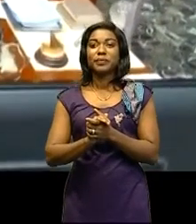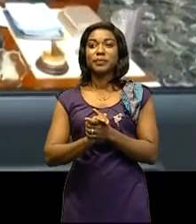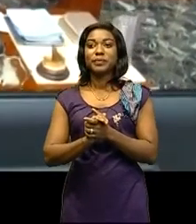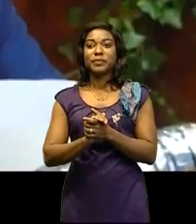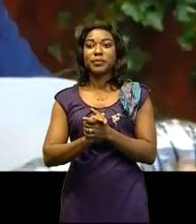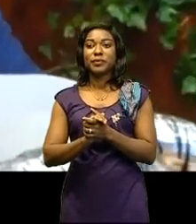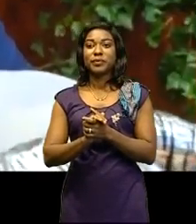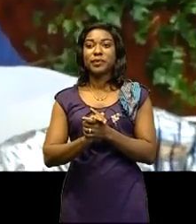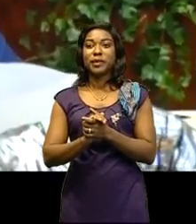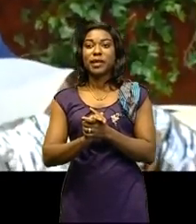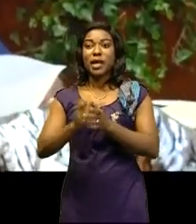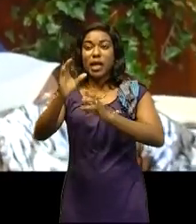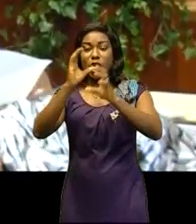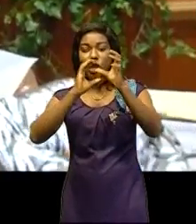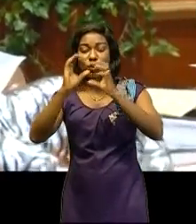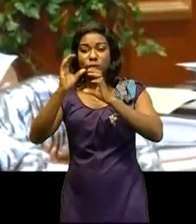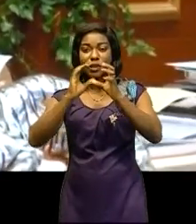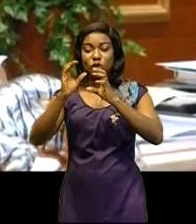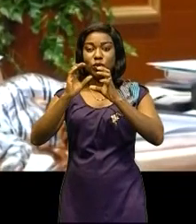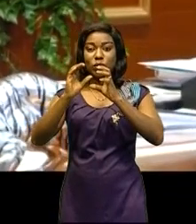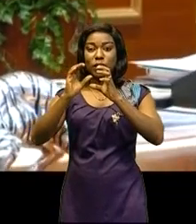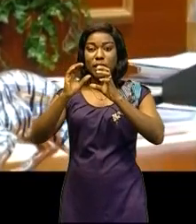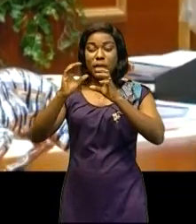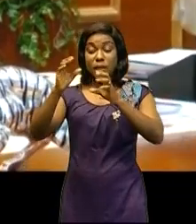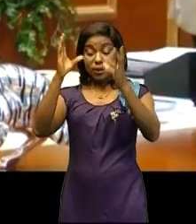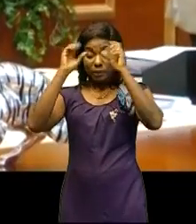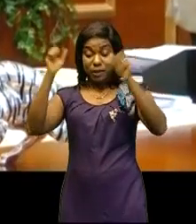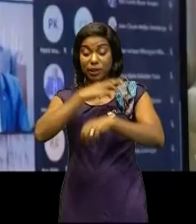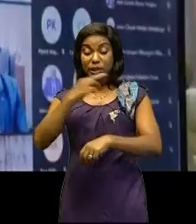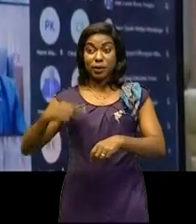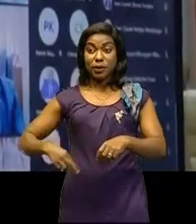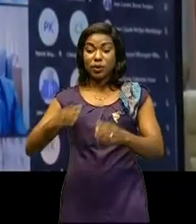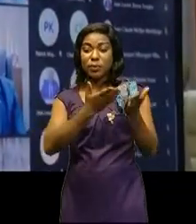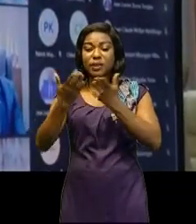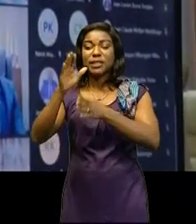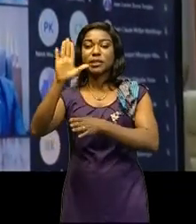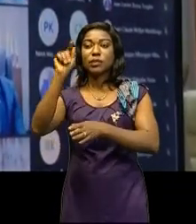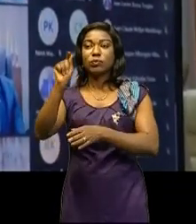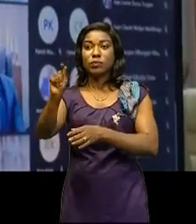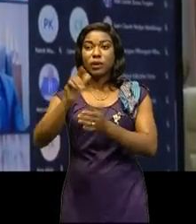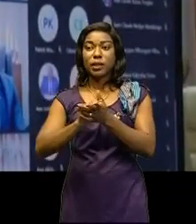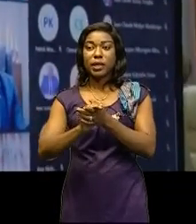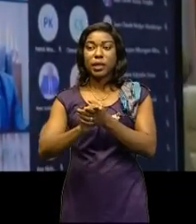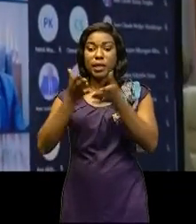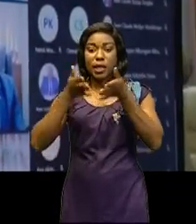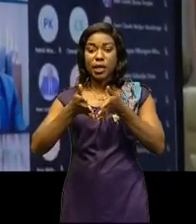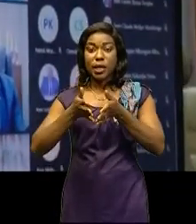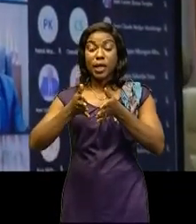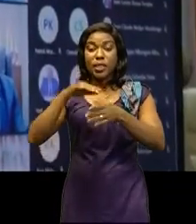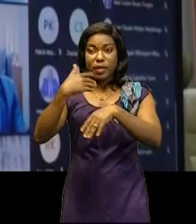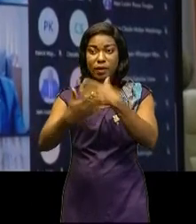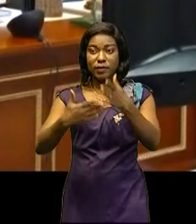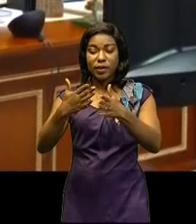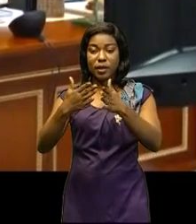La communication du président de la République a porté sur 5 points, à savoir 1. De la nécessité de faire du